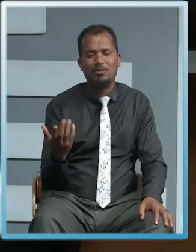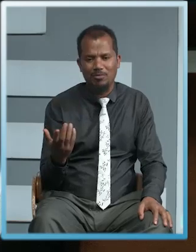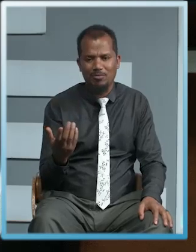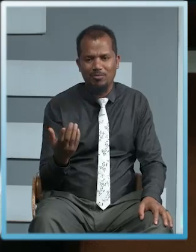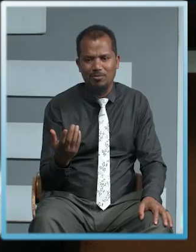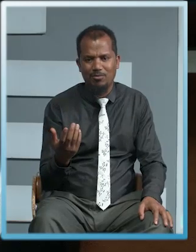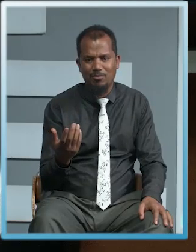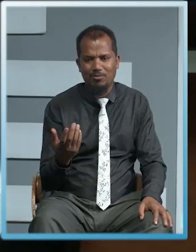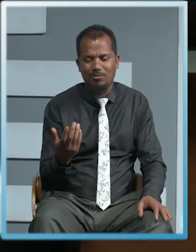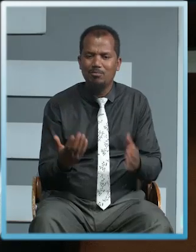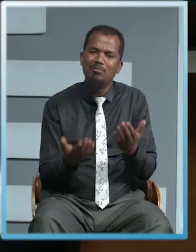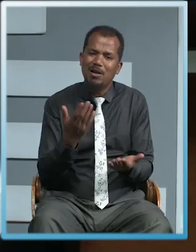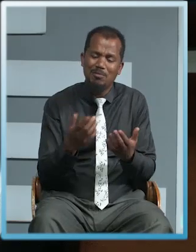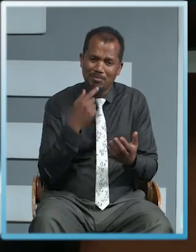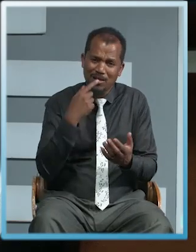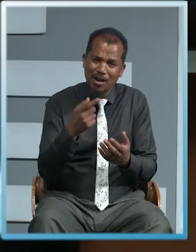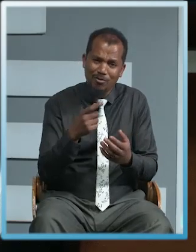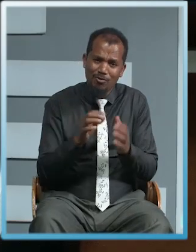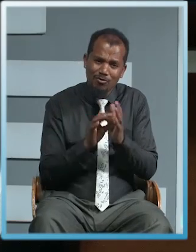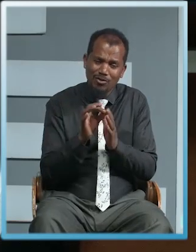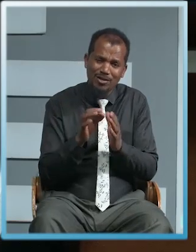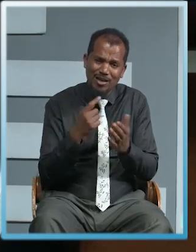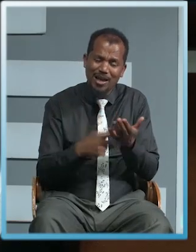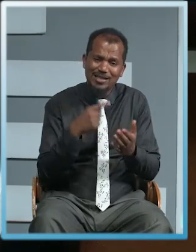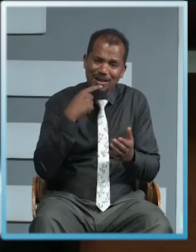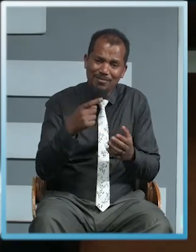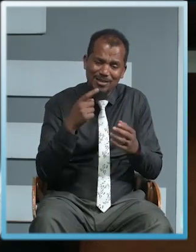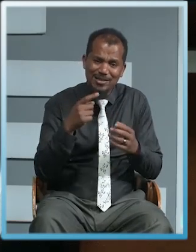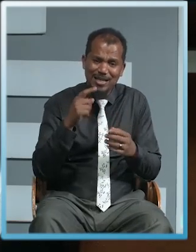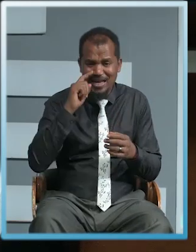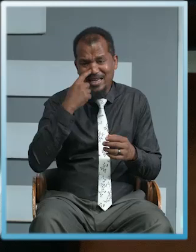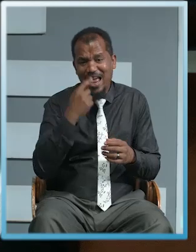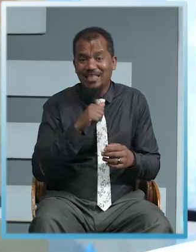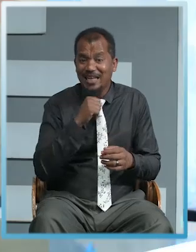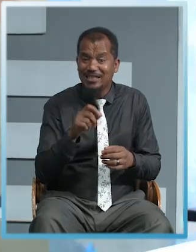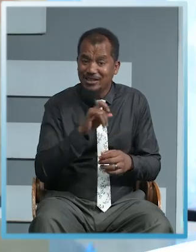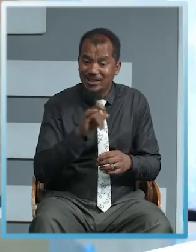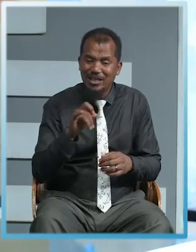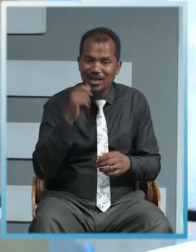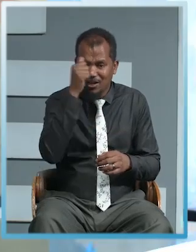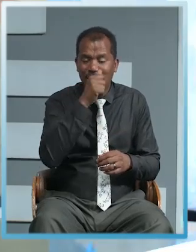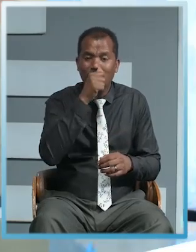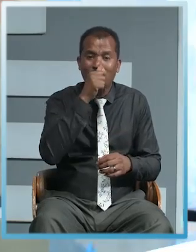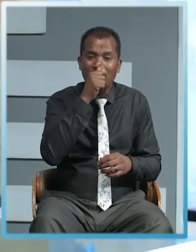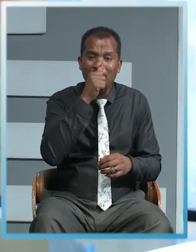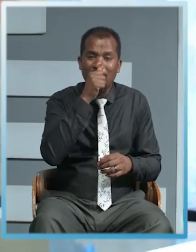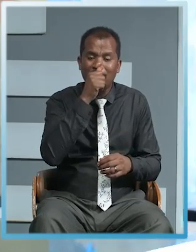የማስበውና ምናልባት በተናገርኩ ቁጥር ይሄን ስለምናገር እንዳልሰለች እንጂ ለምሳሌ